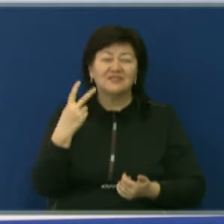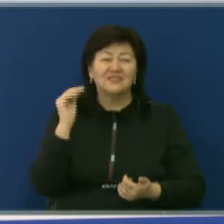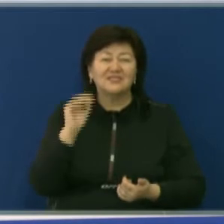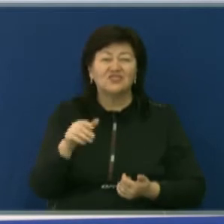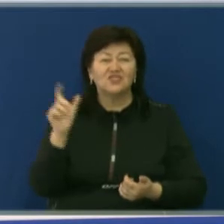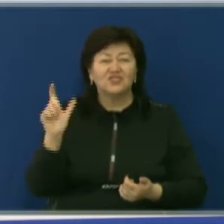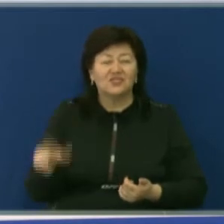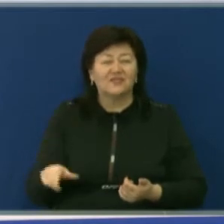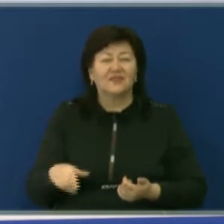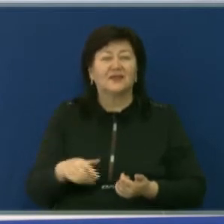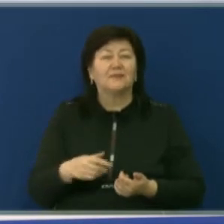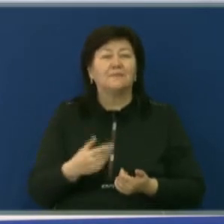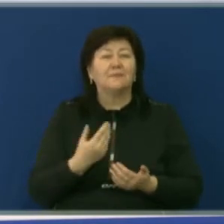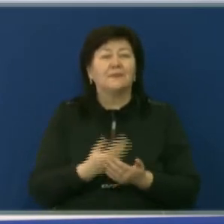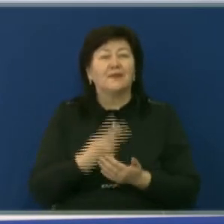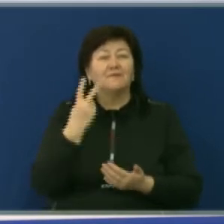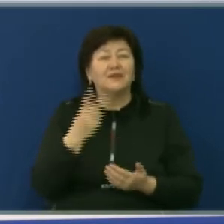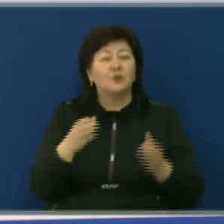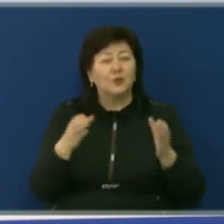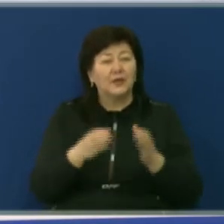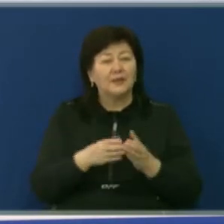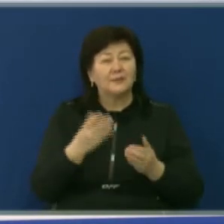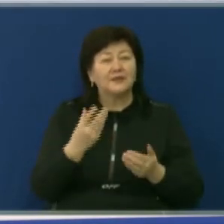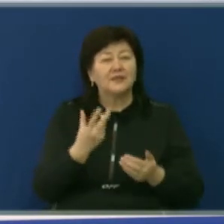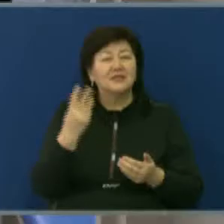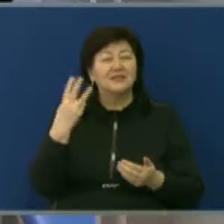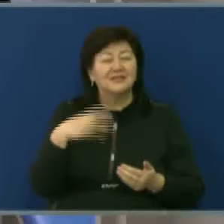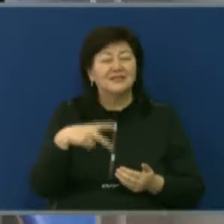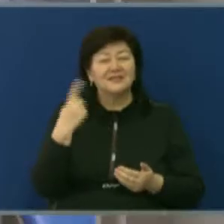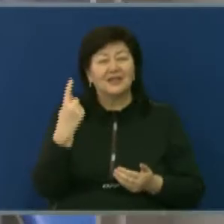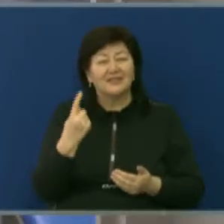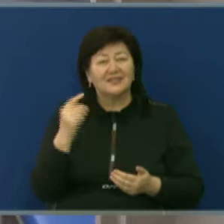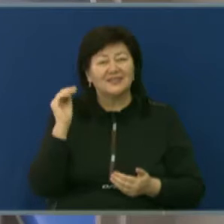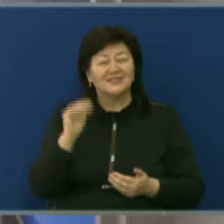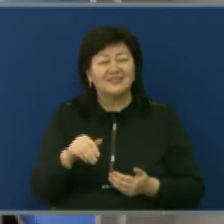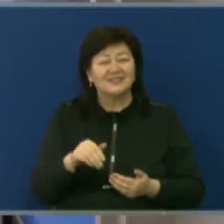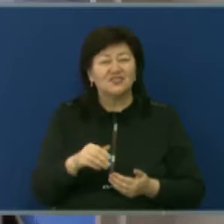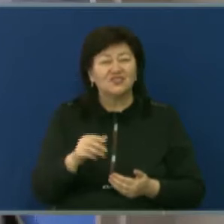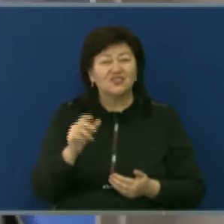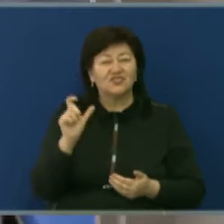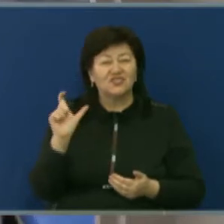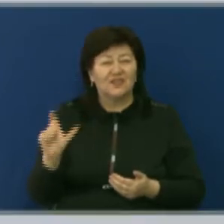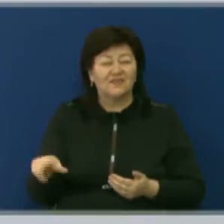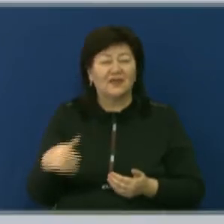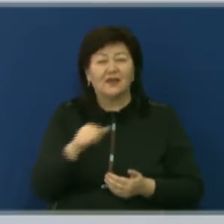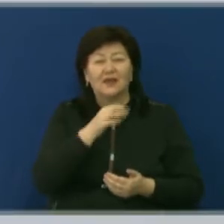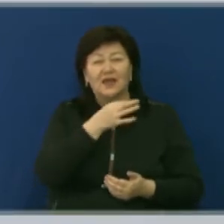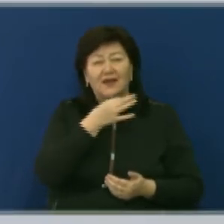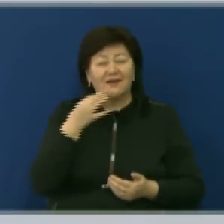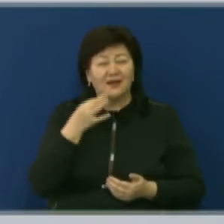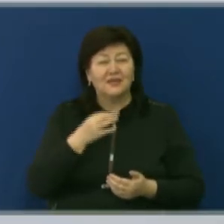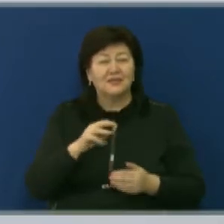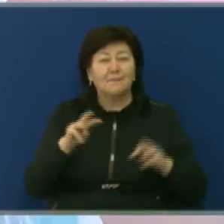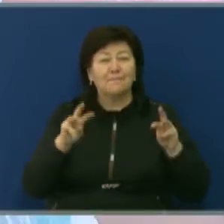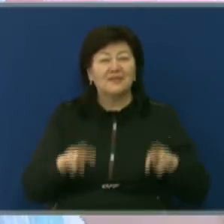122 701 человек, вторым компонентом 31 422 человека. Ранее министр